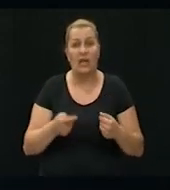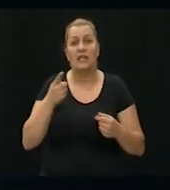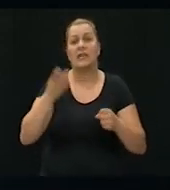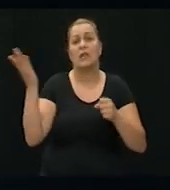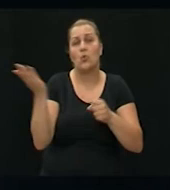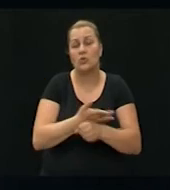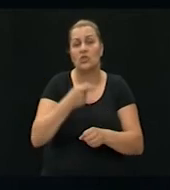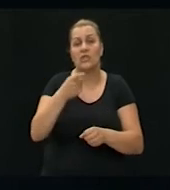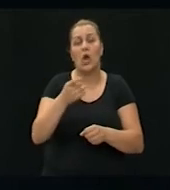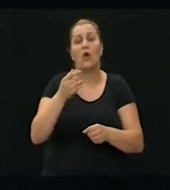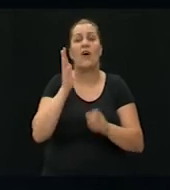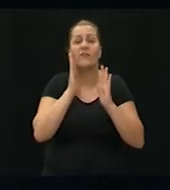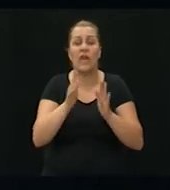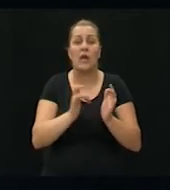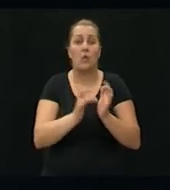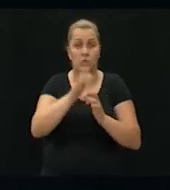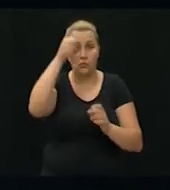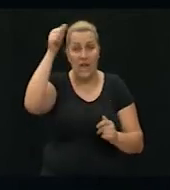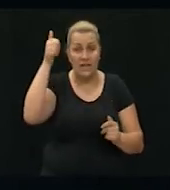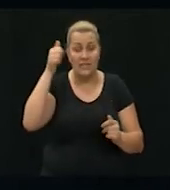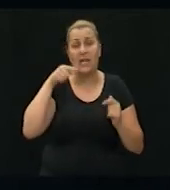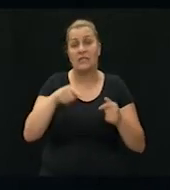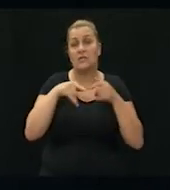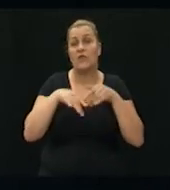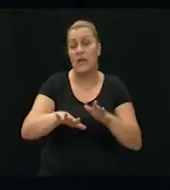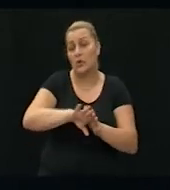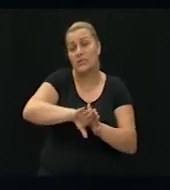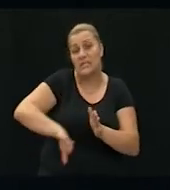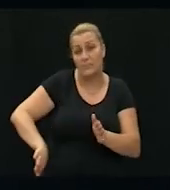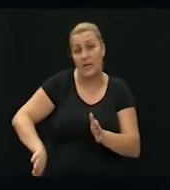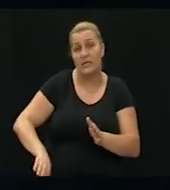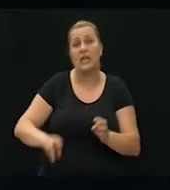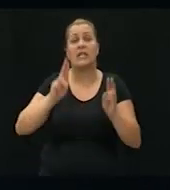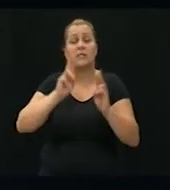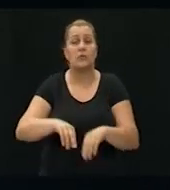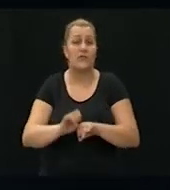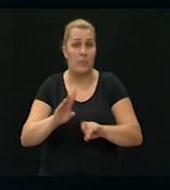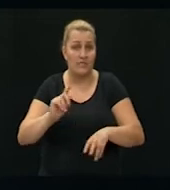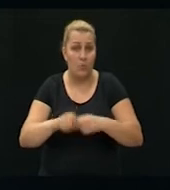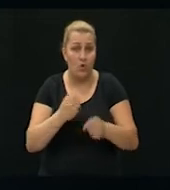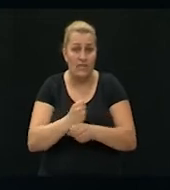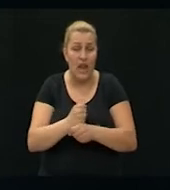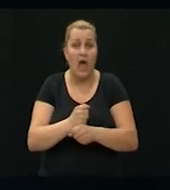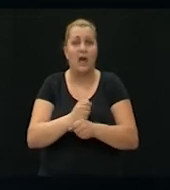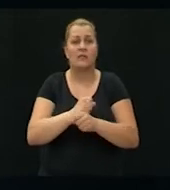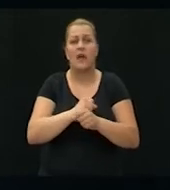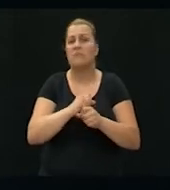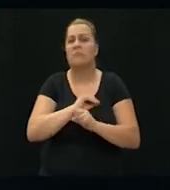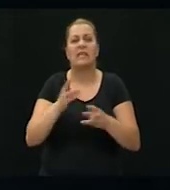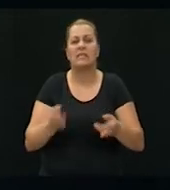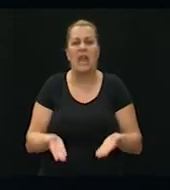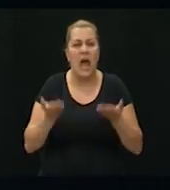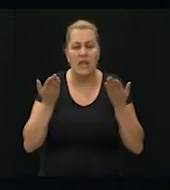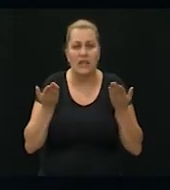vjera u Isusa Krista, da se jednostavno taj narod marginalizira, da se ostavi bez posla, da se ostavi u beznađu, da